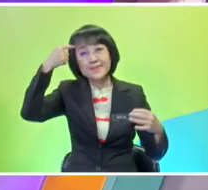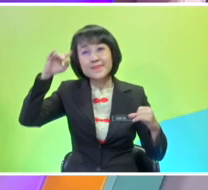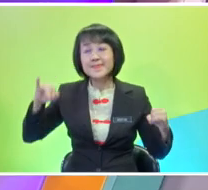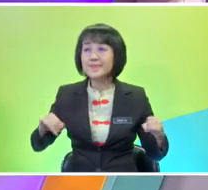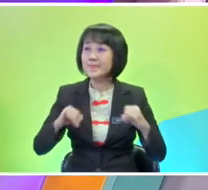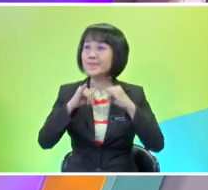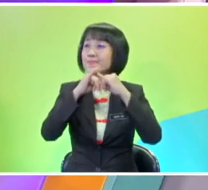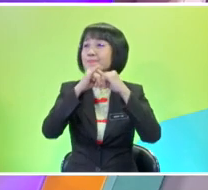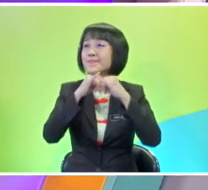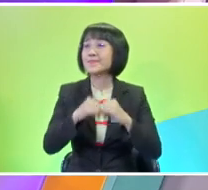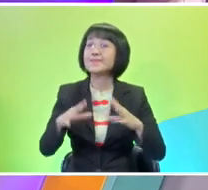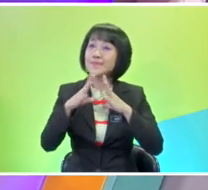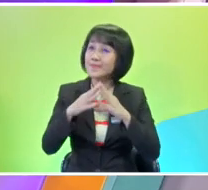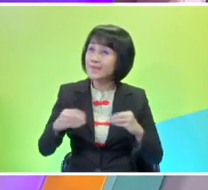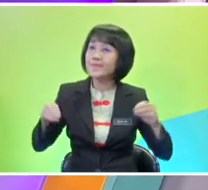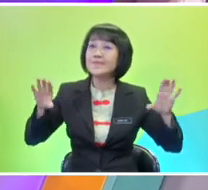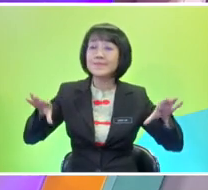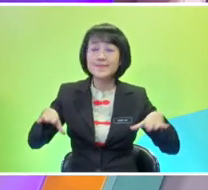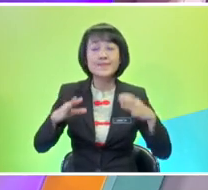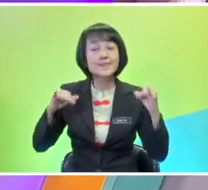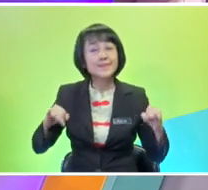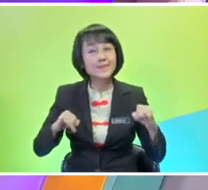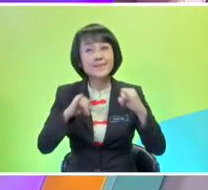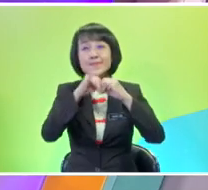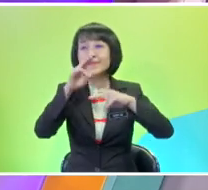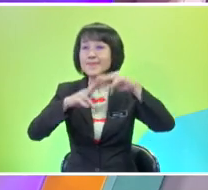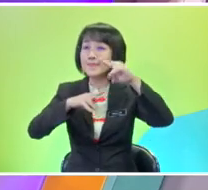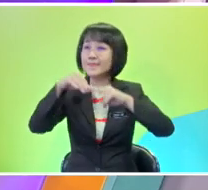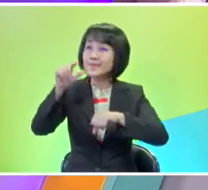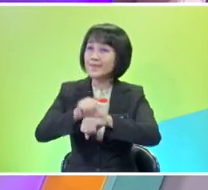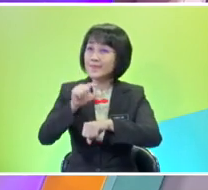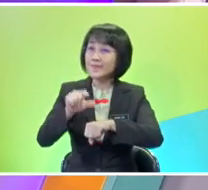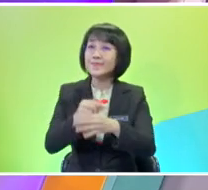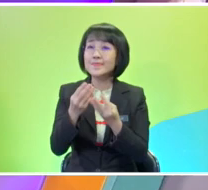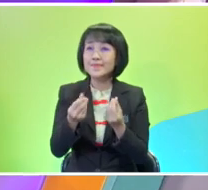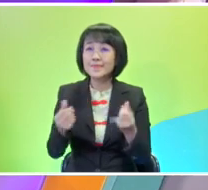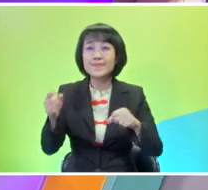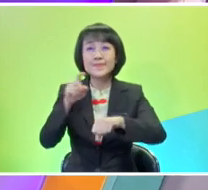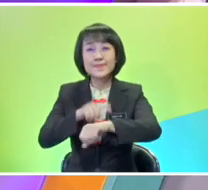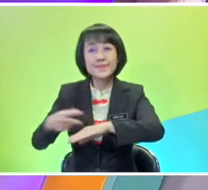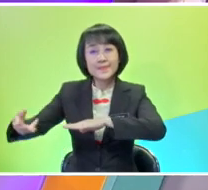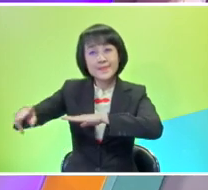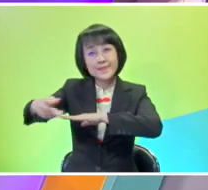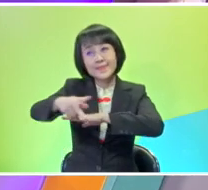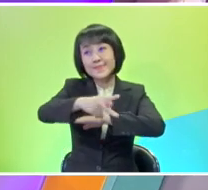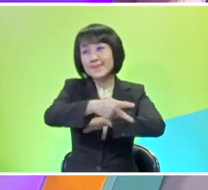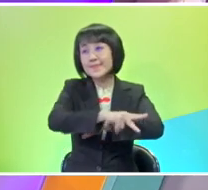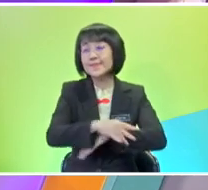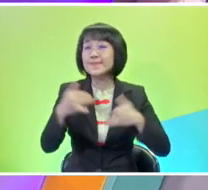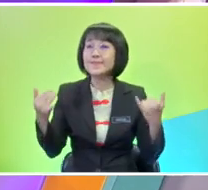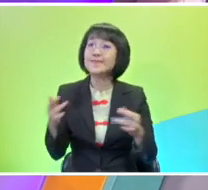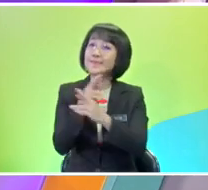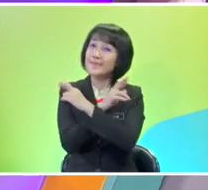ikannya pasti kita yang kita telah banner dengan menggunakan pasir Adi pantatku Oke kita berhenti